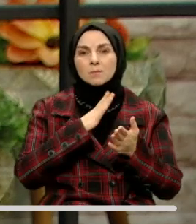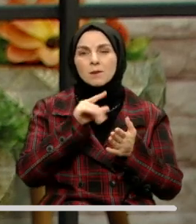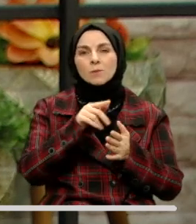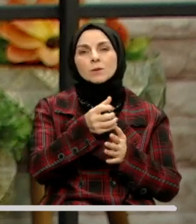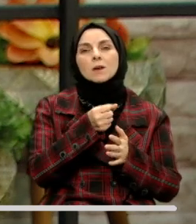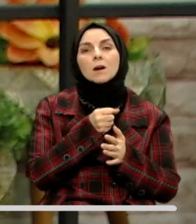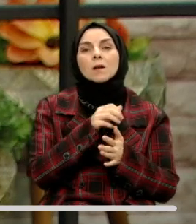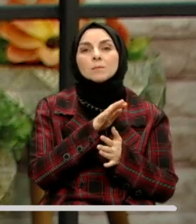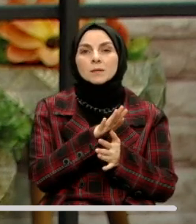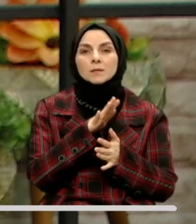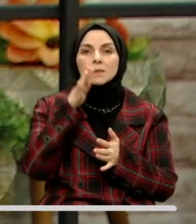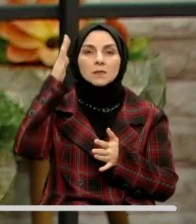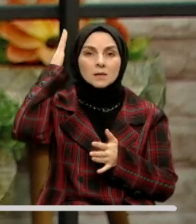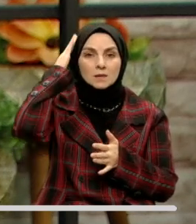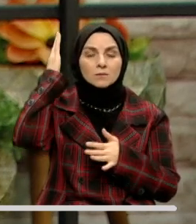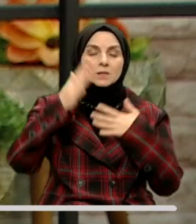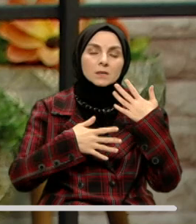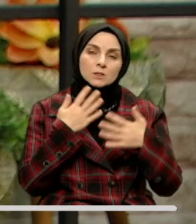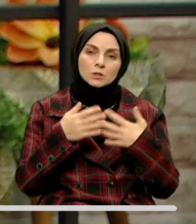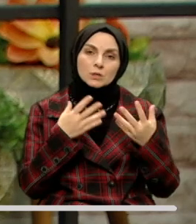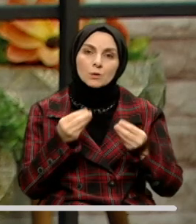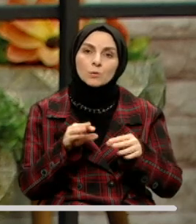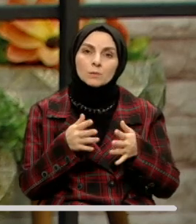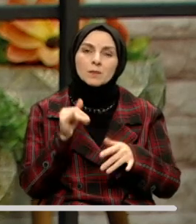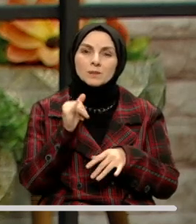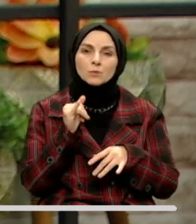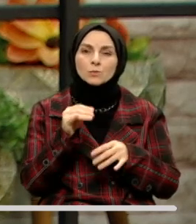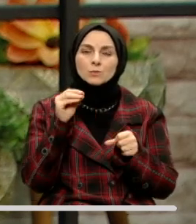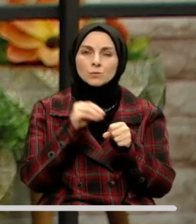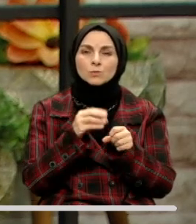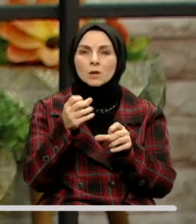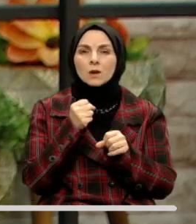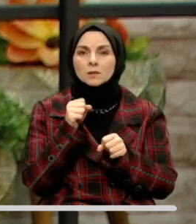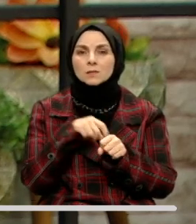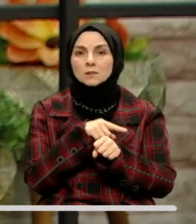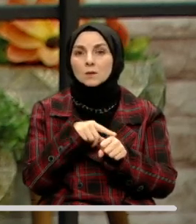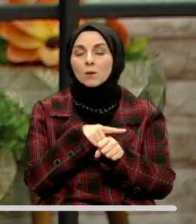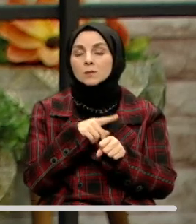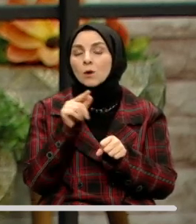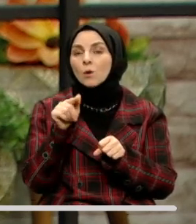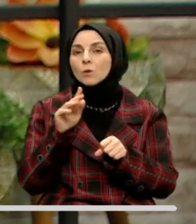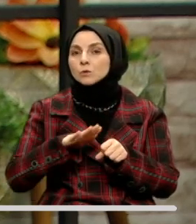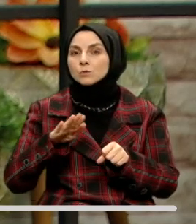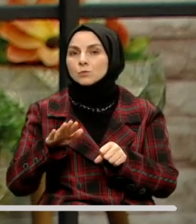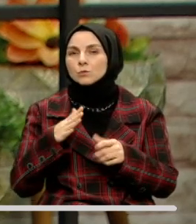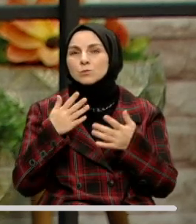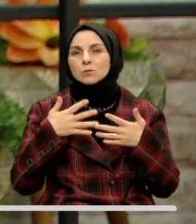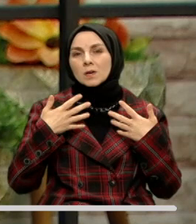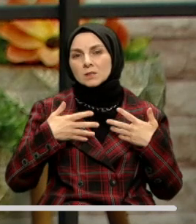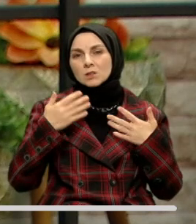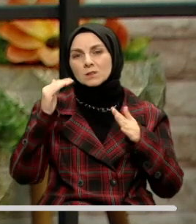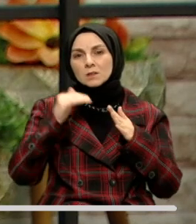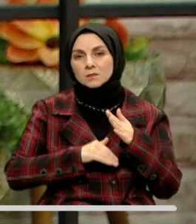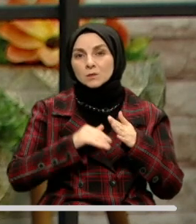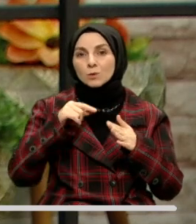zihnini bulanıklaştıran, hatta kötü sonuçlar aldığında deneme sınavlarında moralini bozan şeyler oluyor.